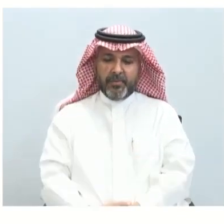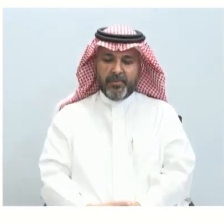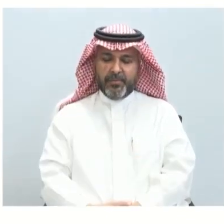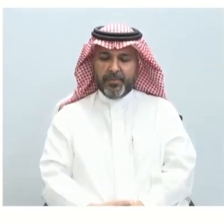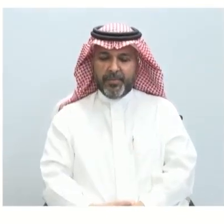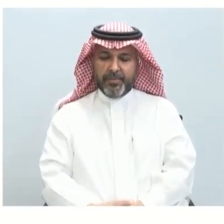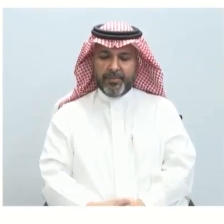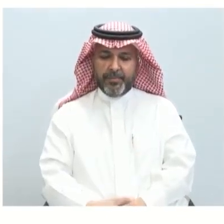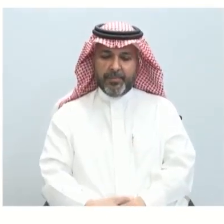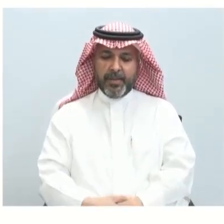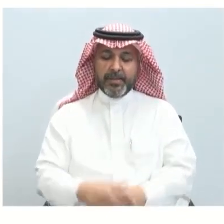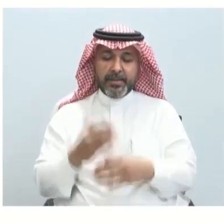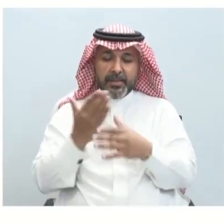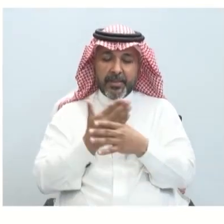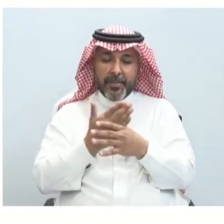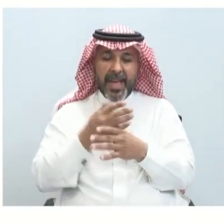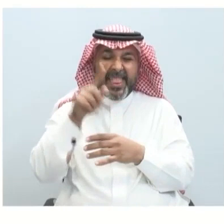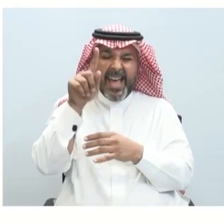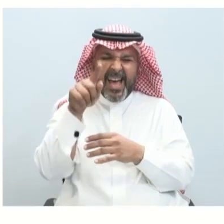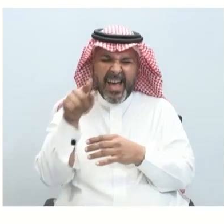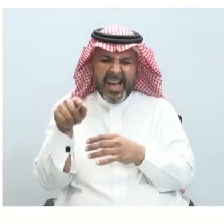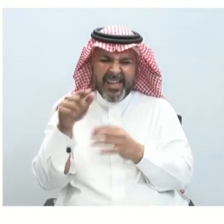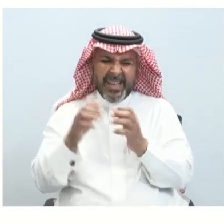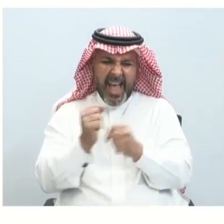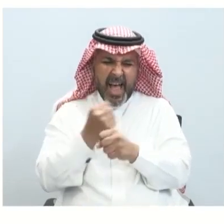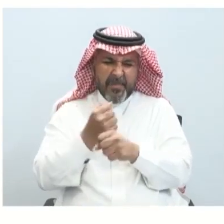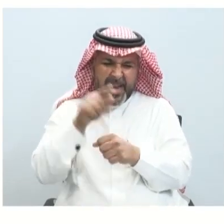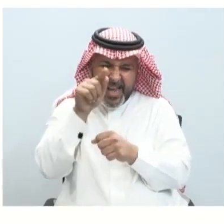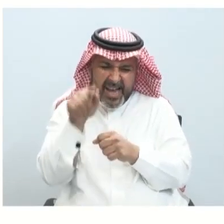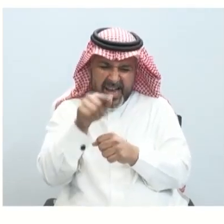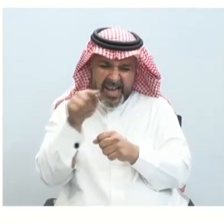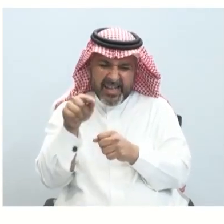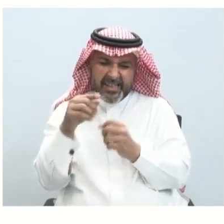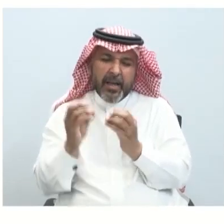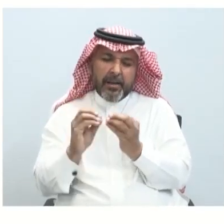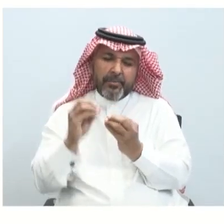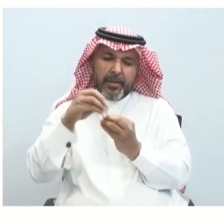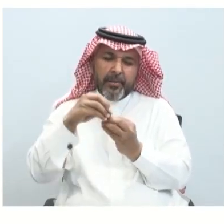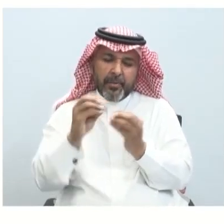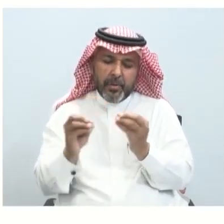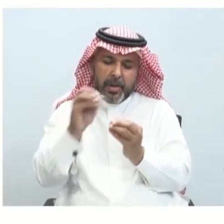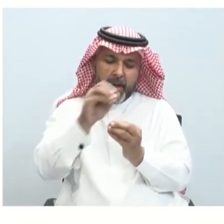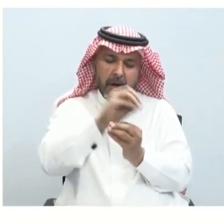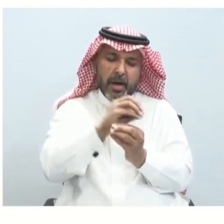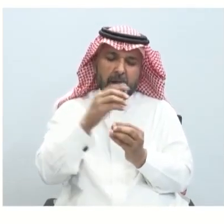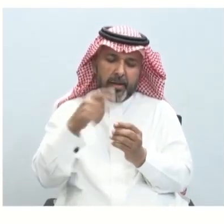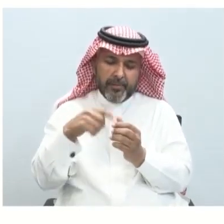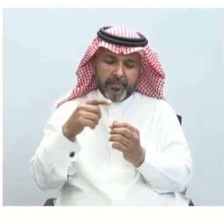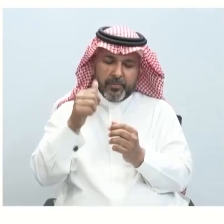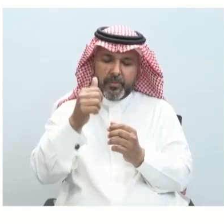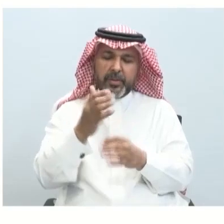عباره عن اخطاء ولكن لكي يحدث هذا السرطان لابد ان يكون هنالك اكثر من خطا في نقل الماده الوراثيه لذلك